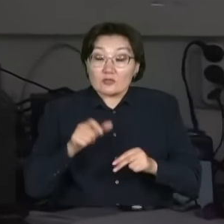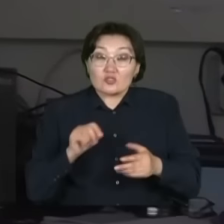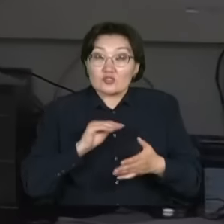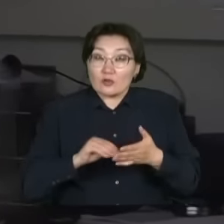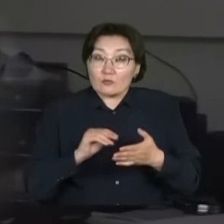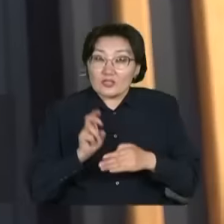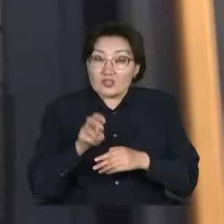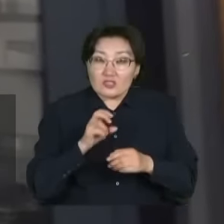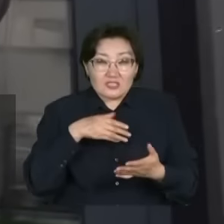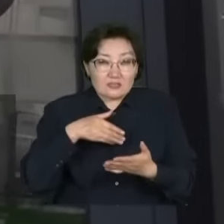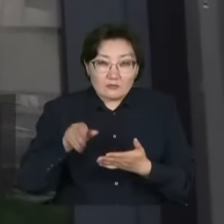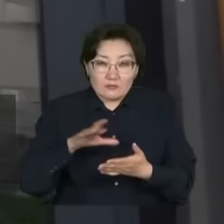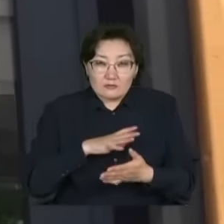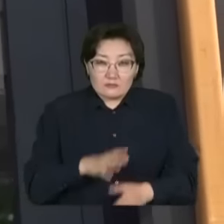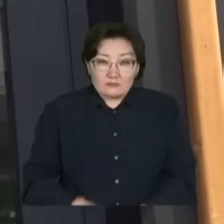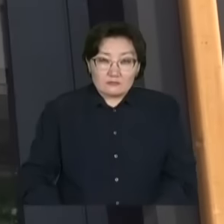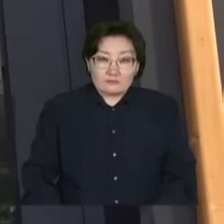да жолатпады.